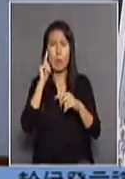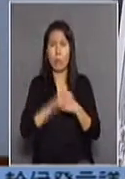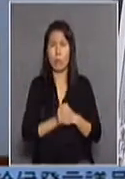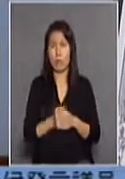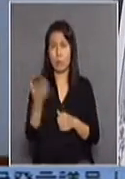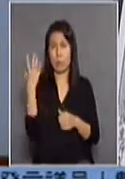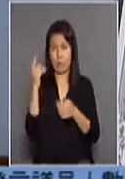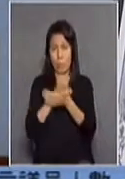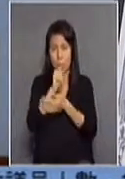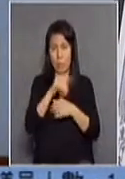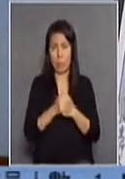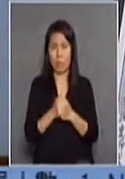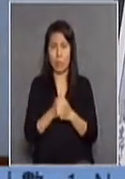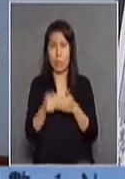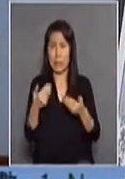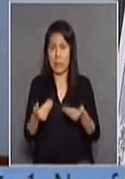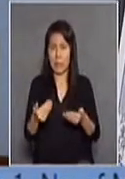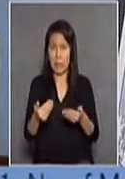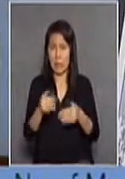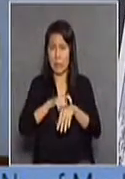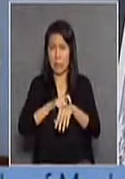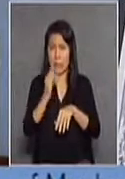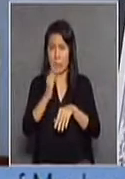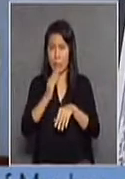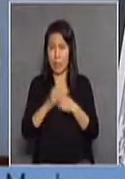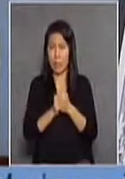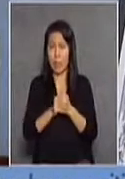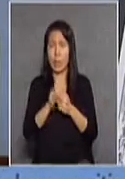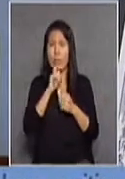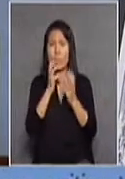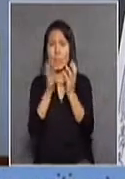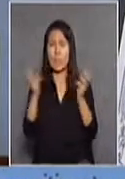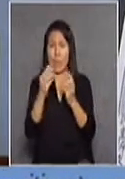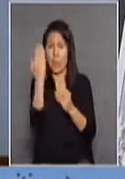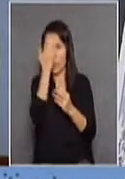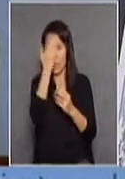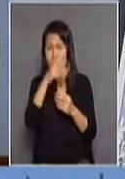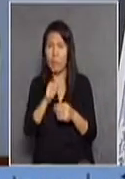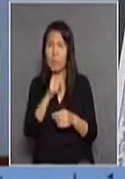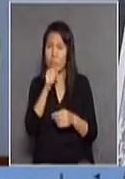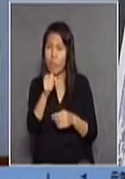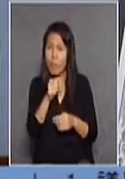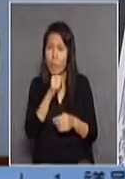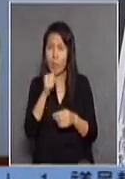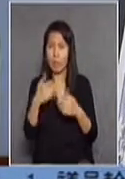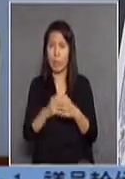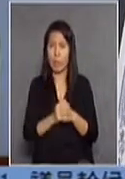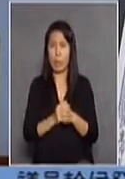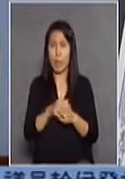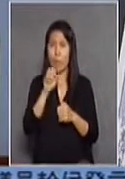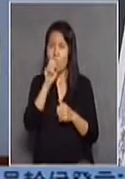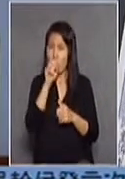年在現在這個上海的時候接受香港的有線電視的記者訪問，說